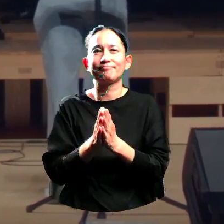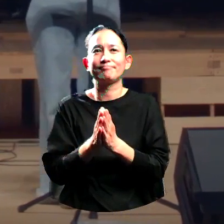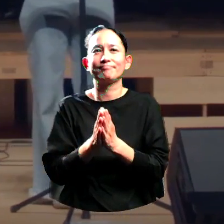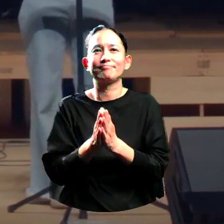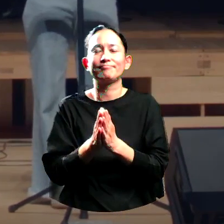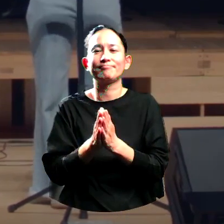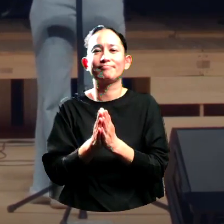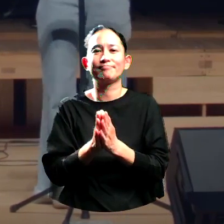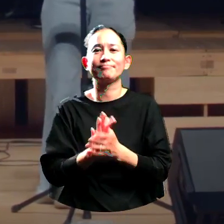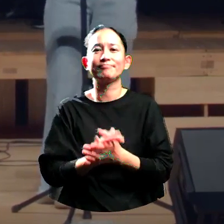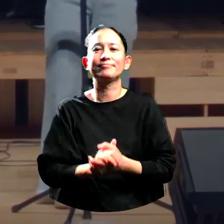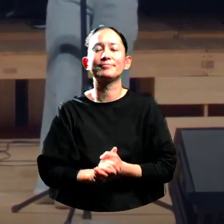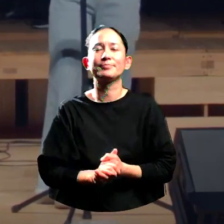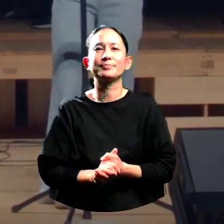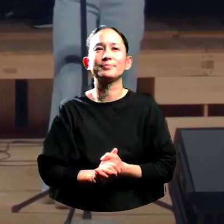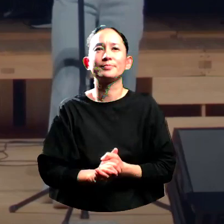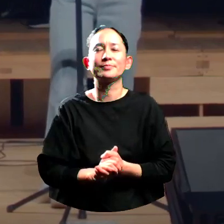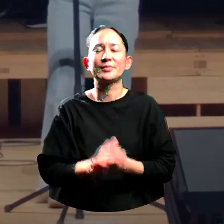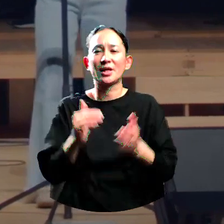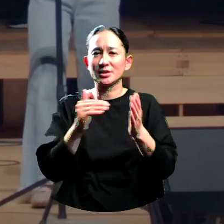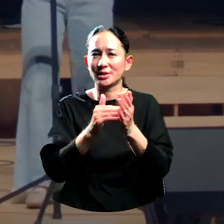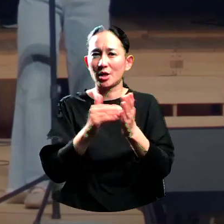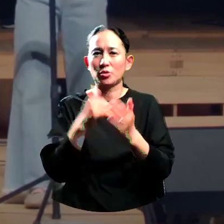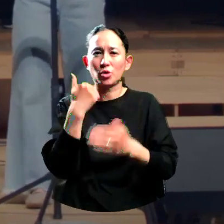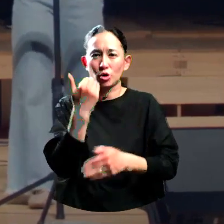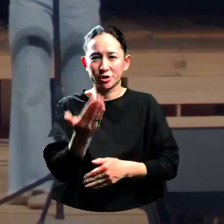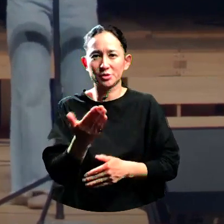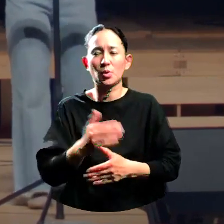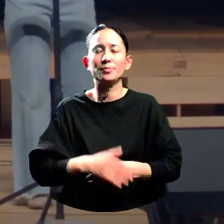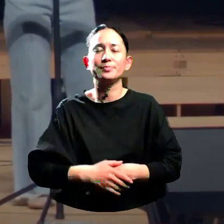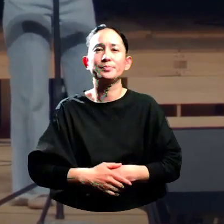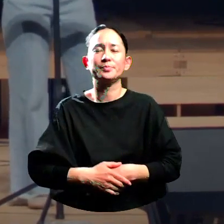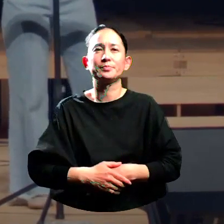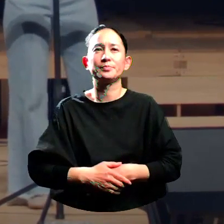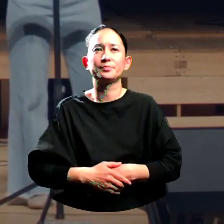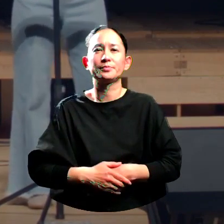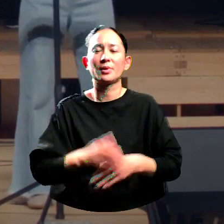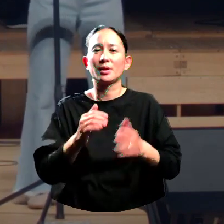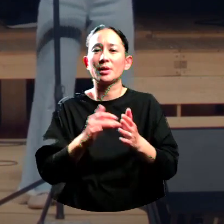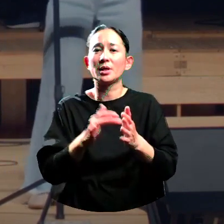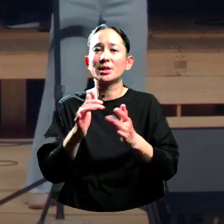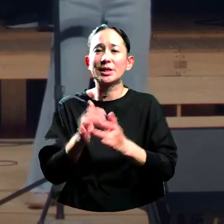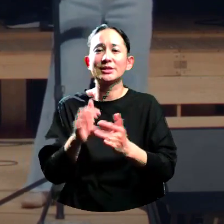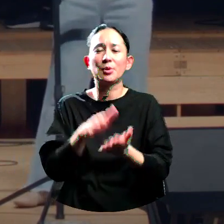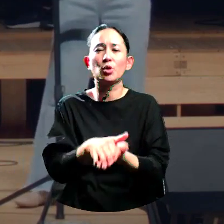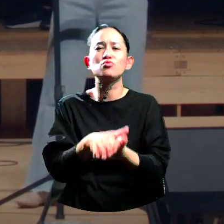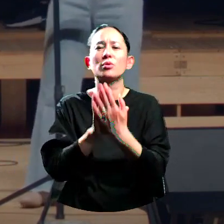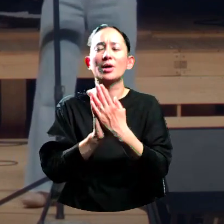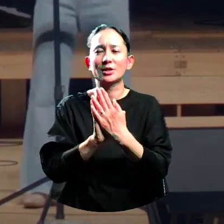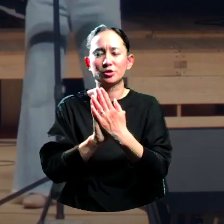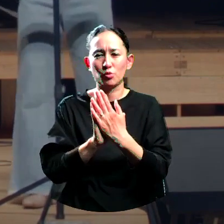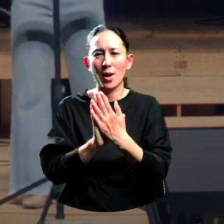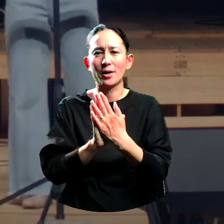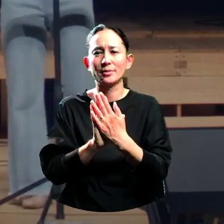どうぞ手を下ろしてください。最後に聞きます。 Last question. イエス様の復活が